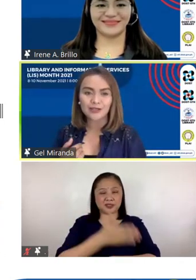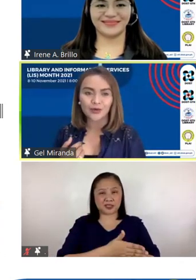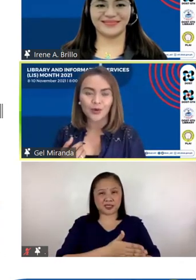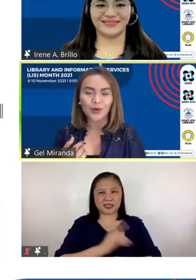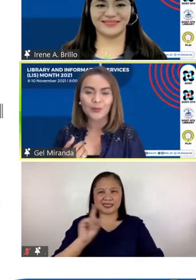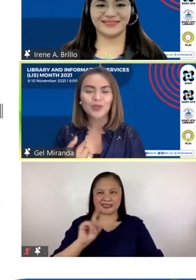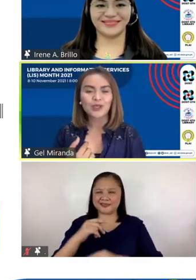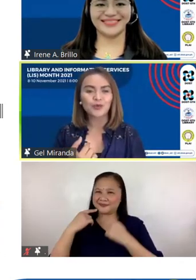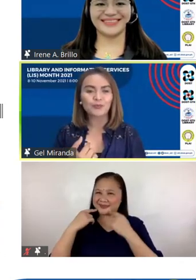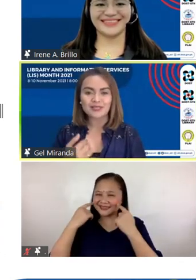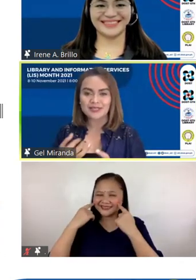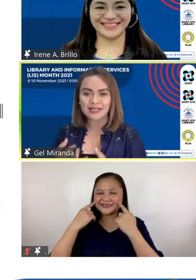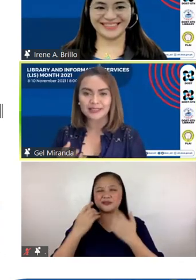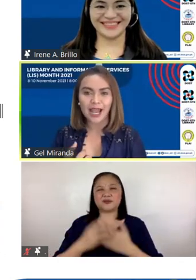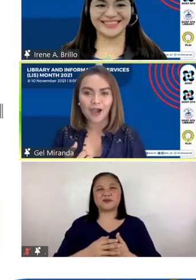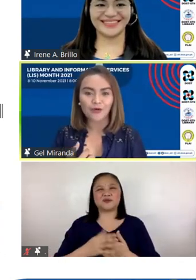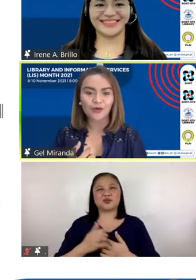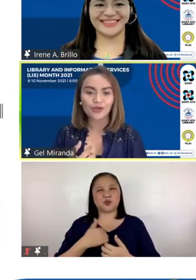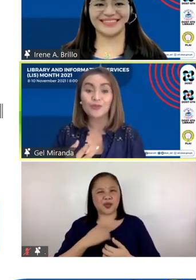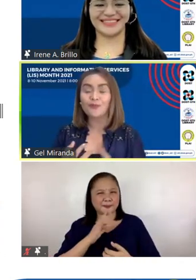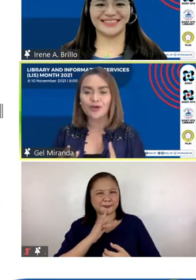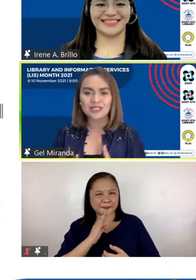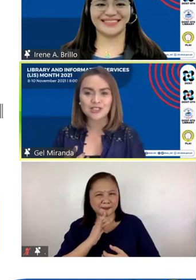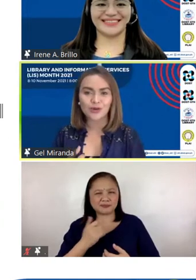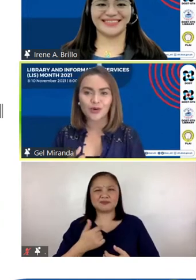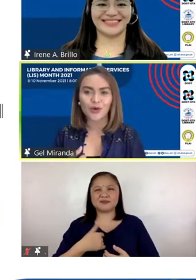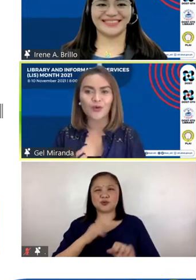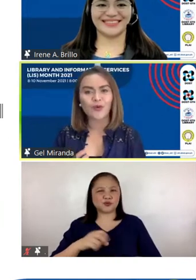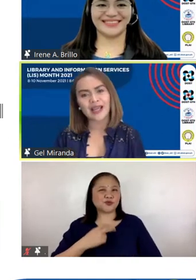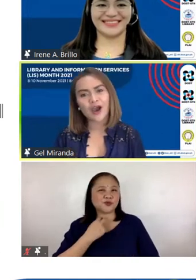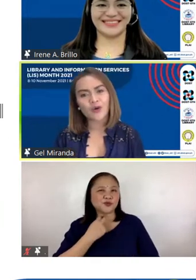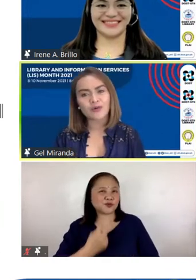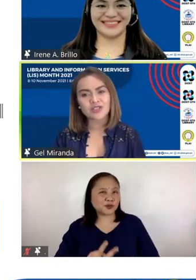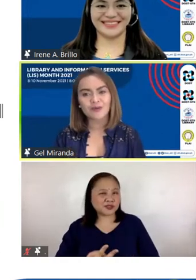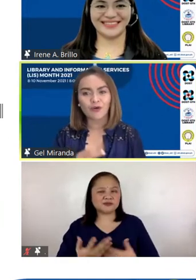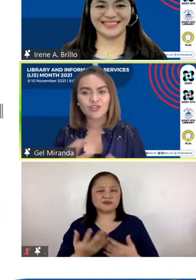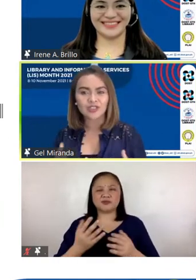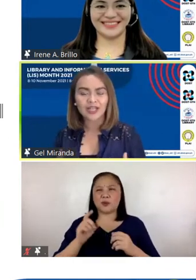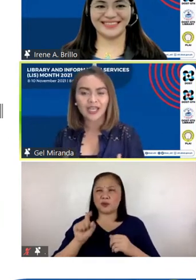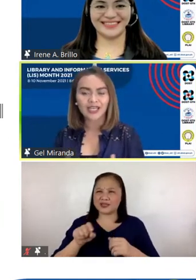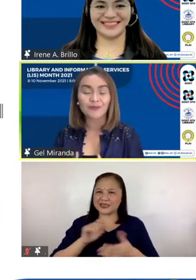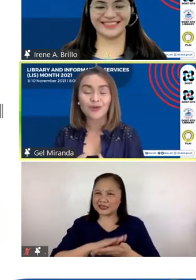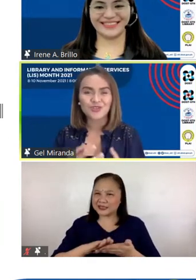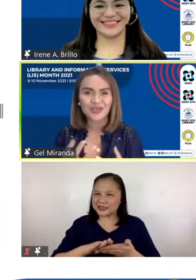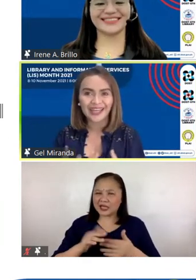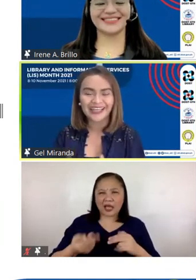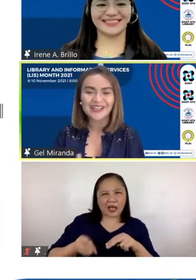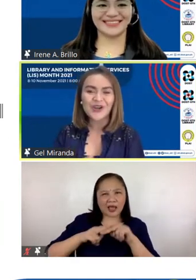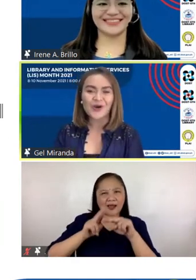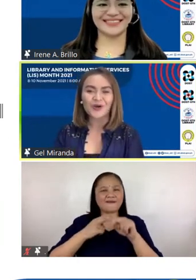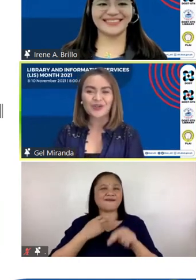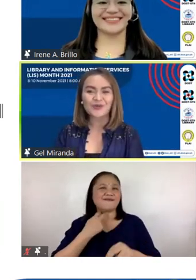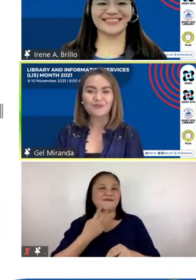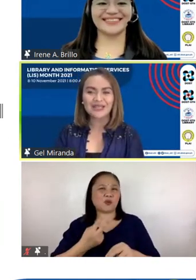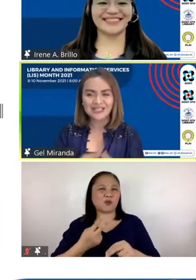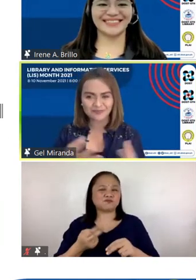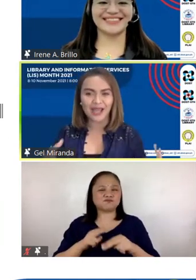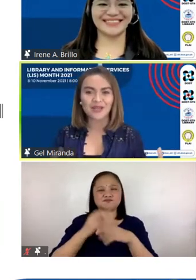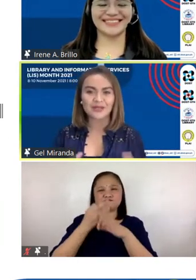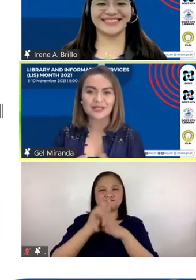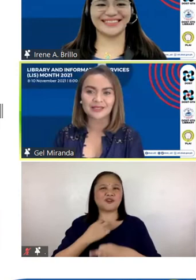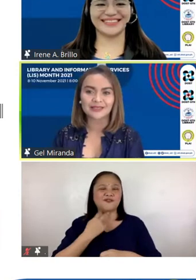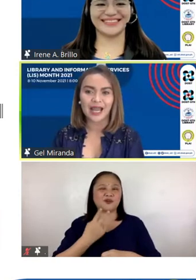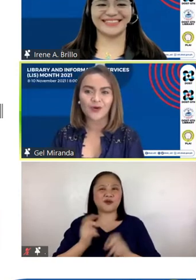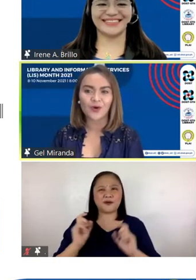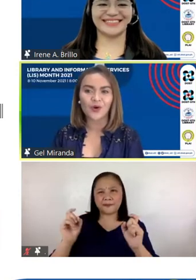pagngiti ko, yung pagsasalita ko, yung boses ko, kung kailangan ko ba siyang i-modulate, or yung bilis ba